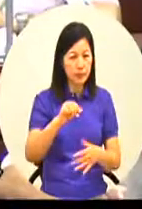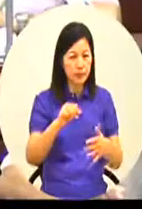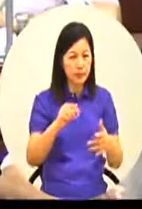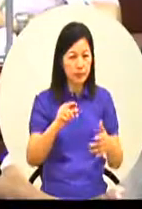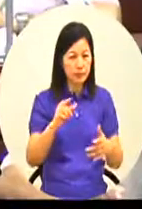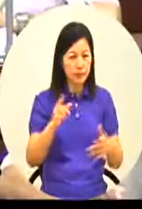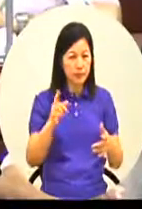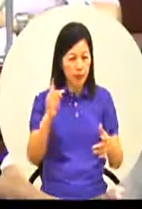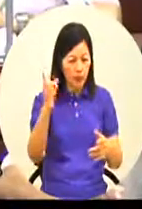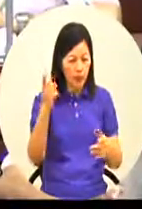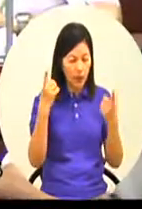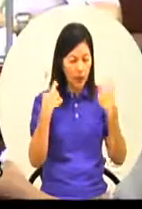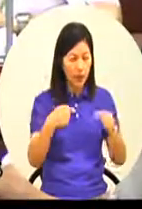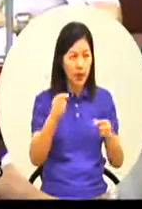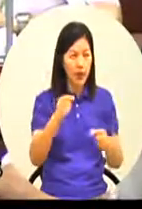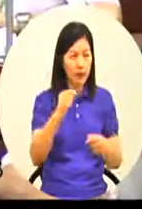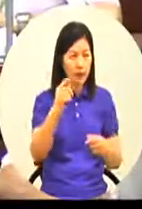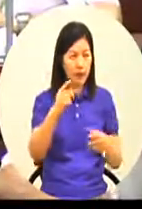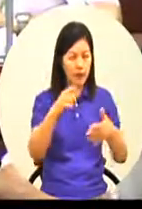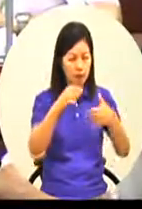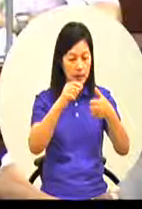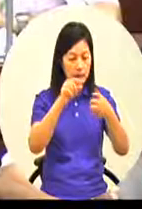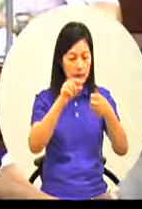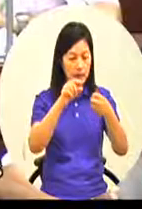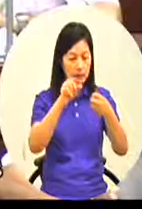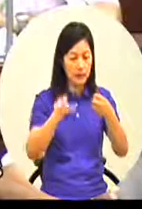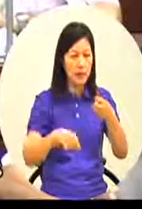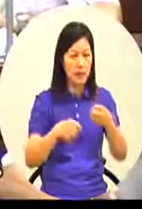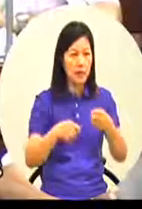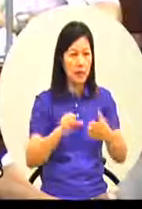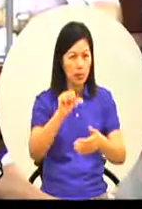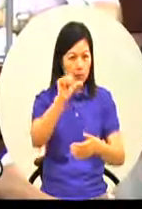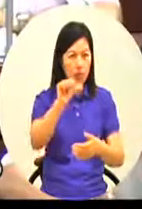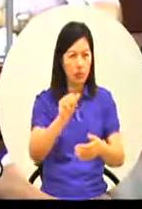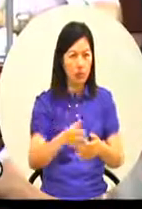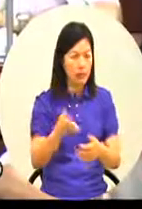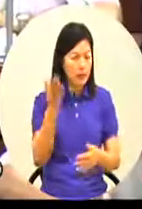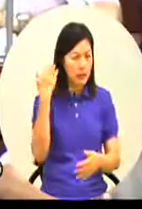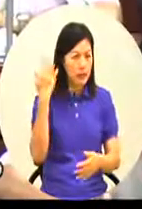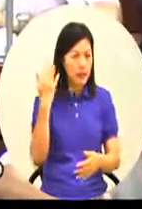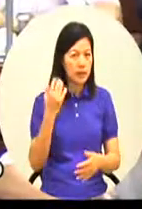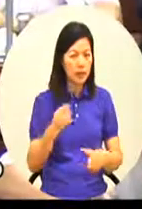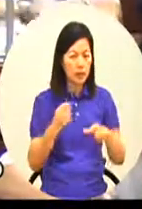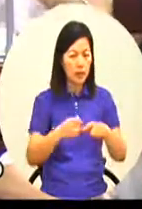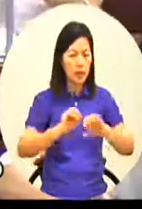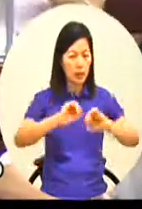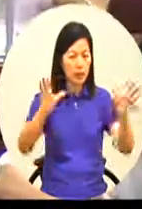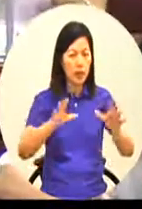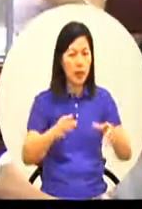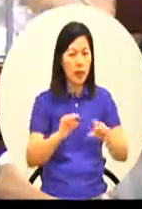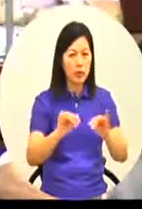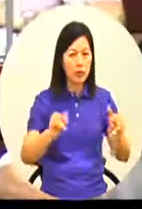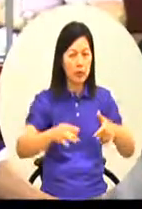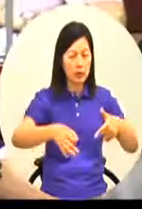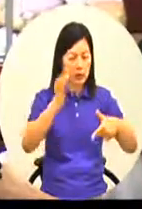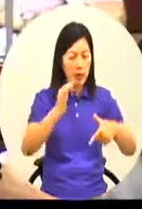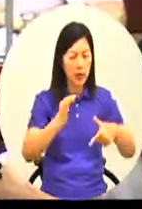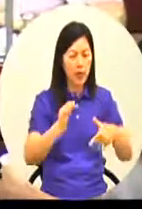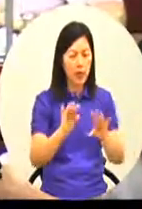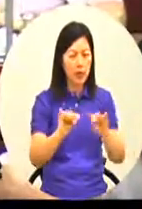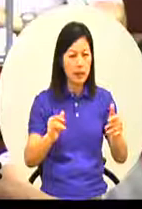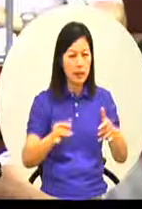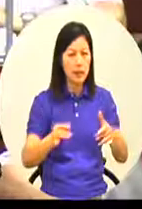已经也有报告，大概我再重复一次，就是说上一次的一个公告地价，那当期的公告土地限制，还